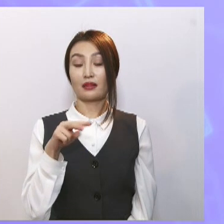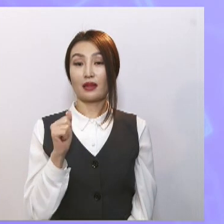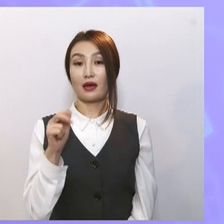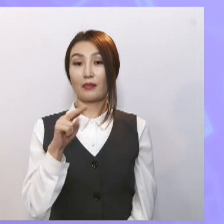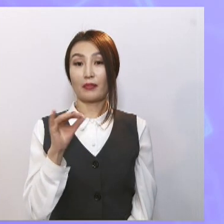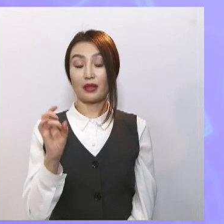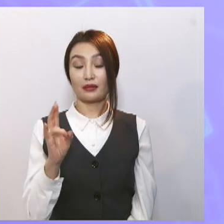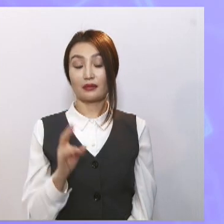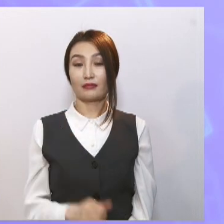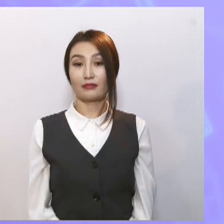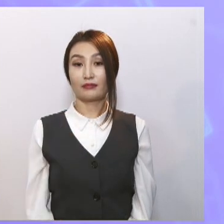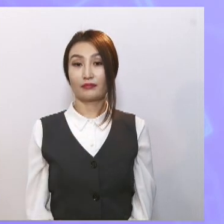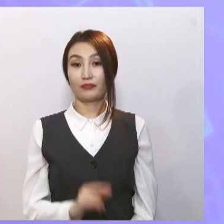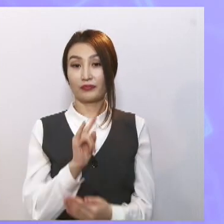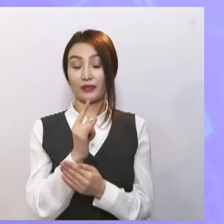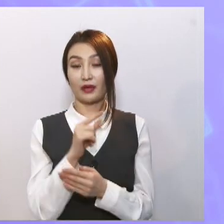Балапан.